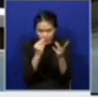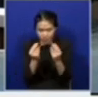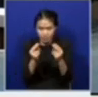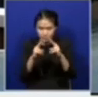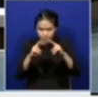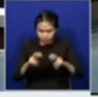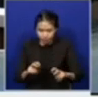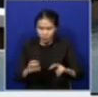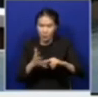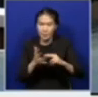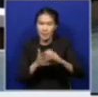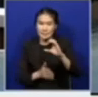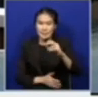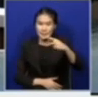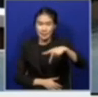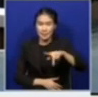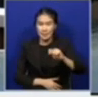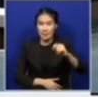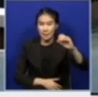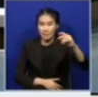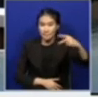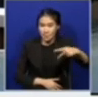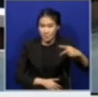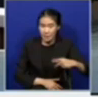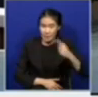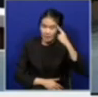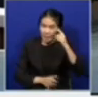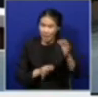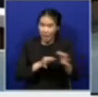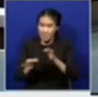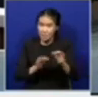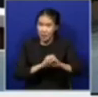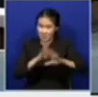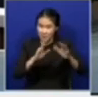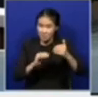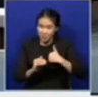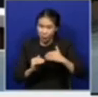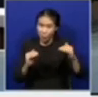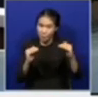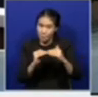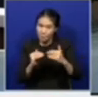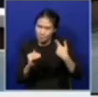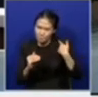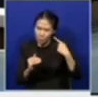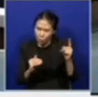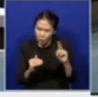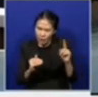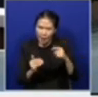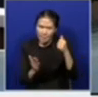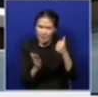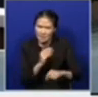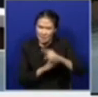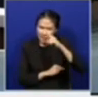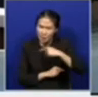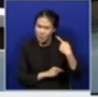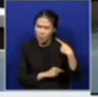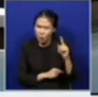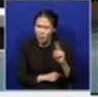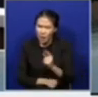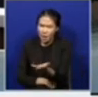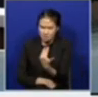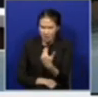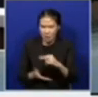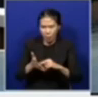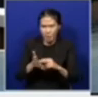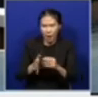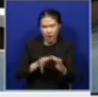าภาษีที่ลดลงนี้ค่ะถือว่าเป็นของดีของการเข้าร่วมความตกลง CPTPP แต่คำถามของดิฉันก็คือผล